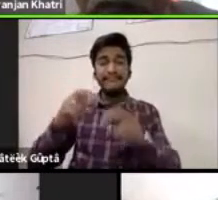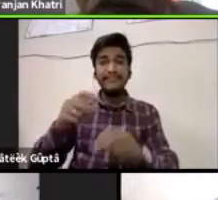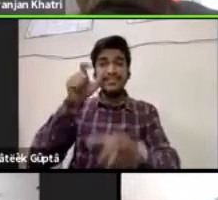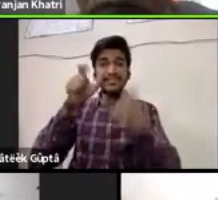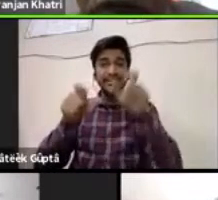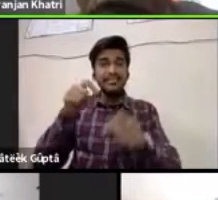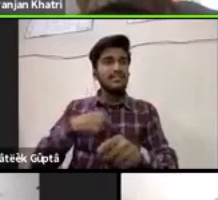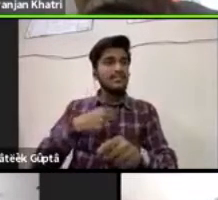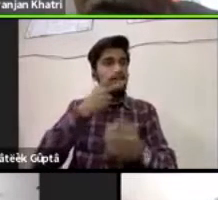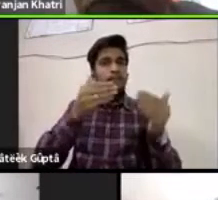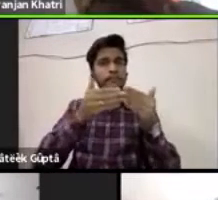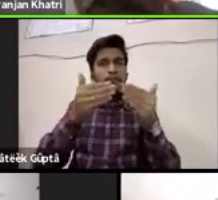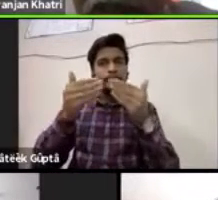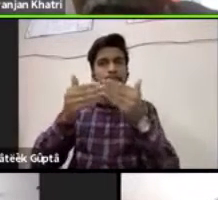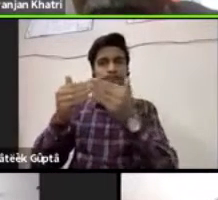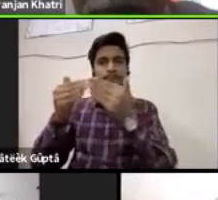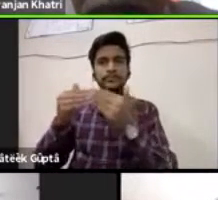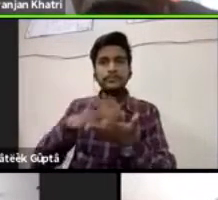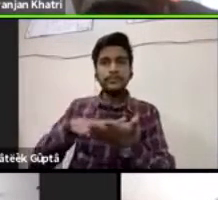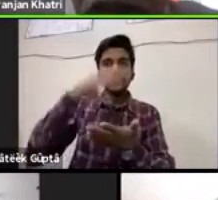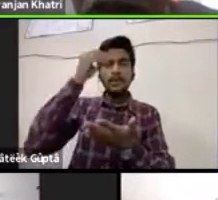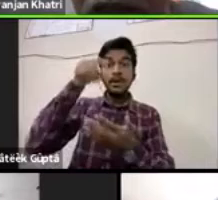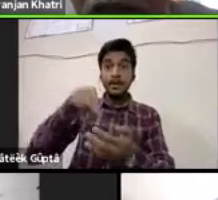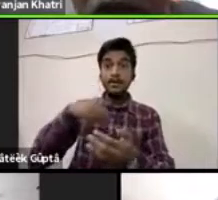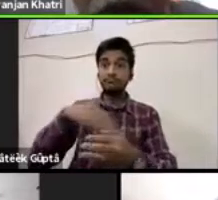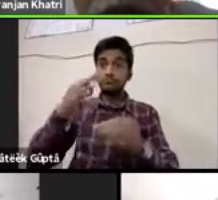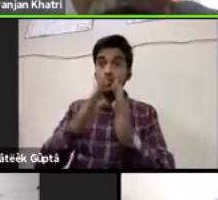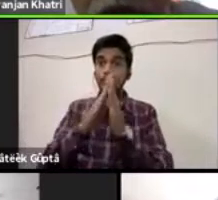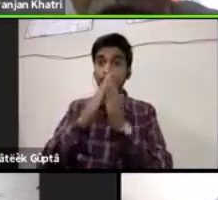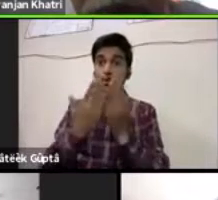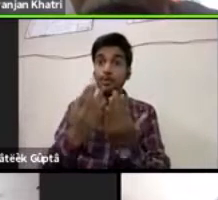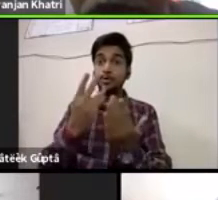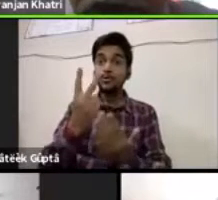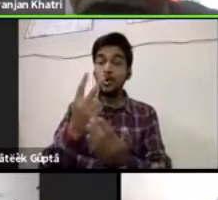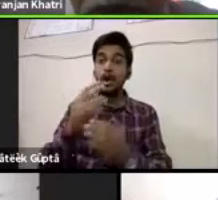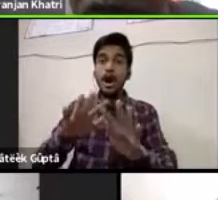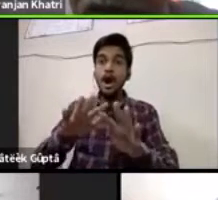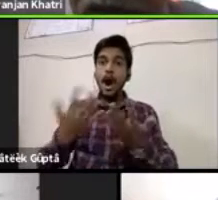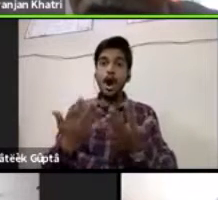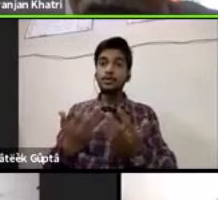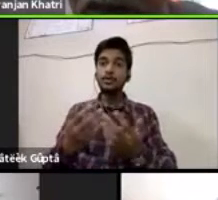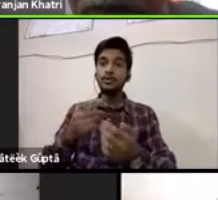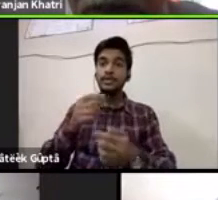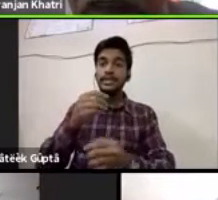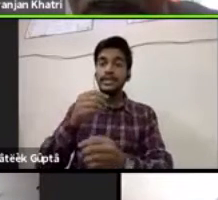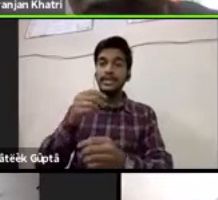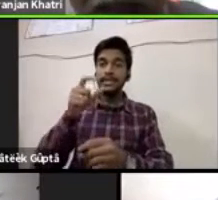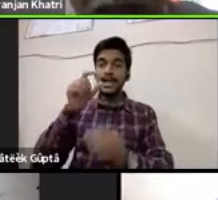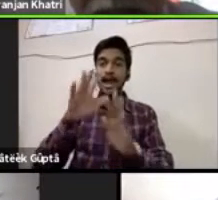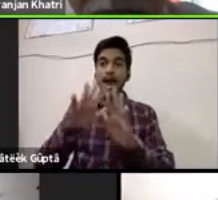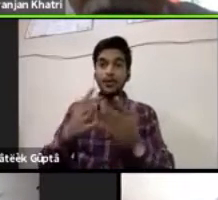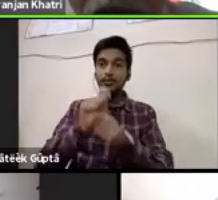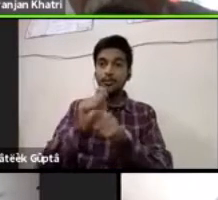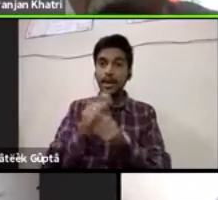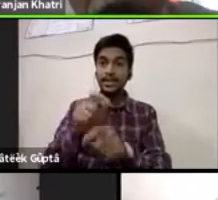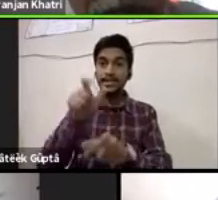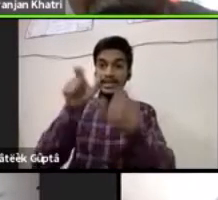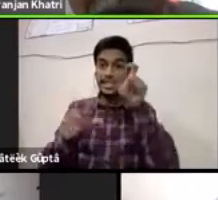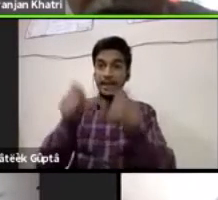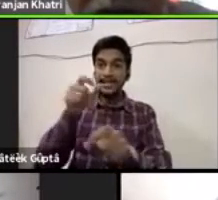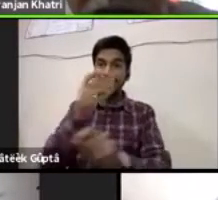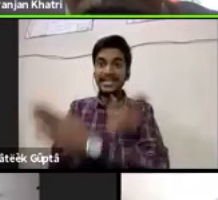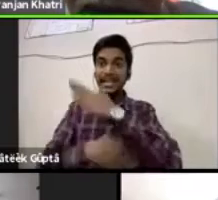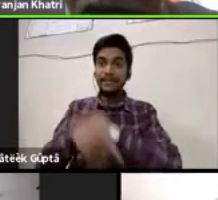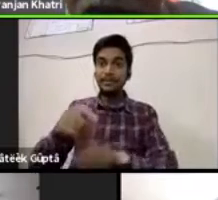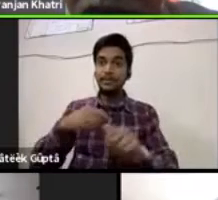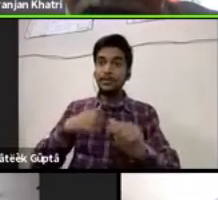और हमने दो किताबें लिखी. एक है हाउ टू एम्प्लॉय पीपल विद डिसेबिलिटीज विद रिस्पेक्ट एंड डिग्निटी, वो वेबसाइट